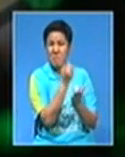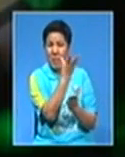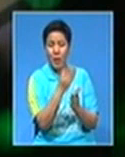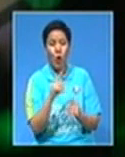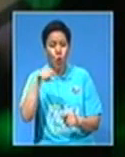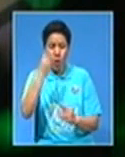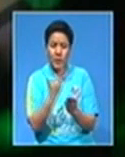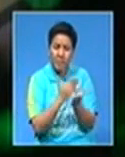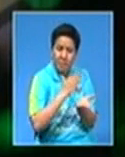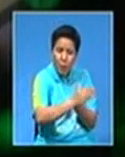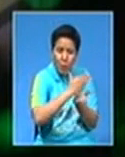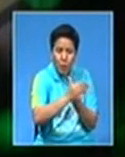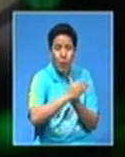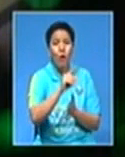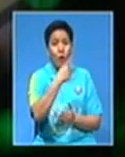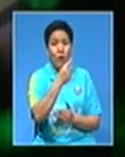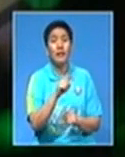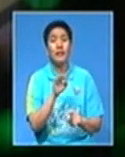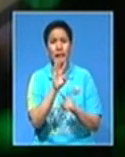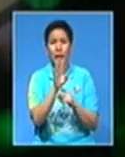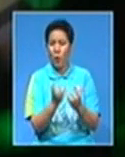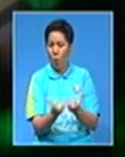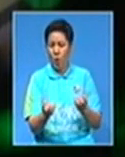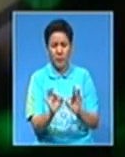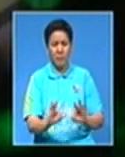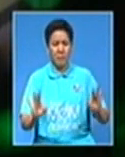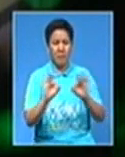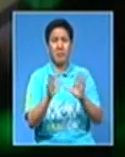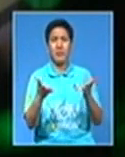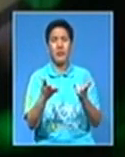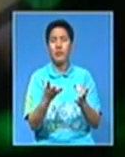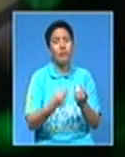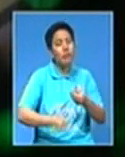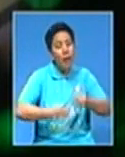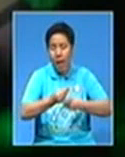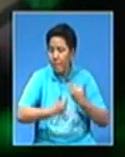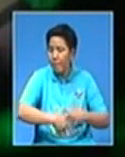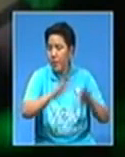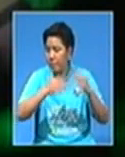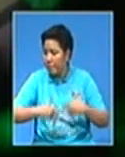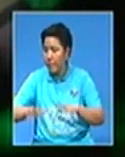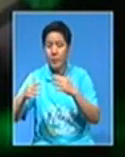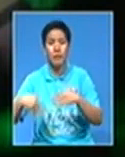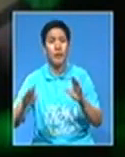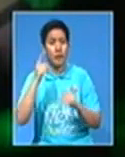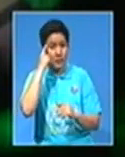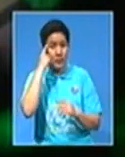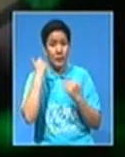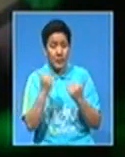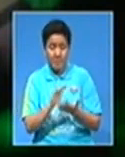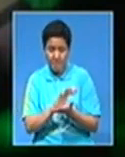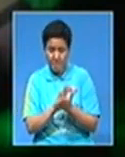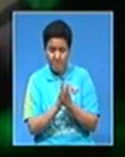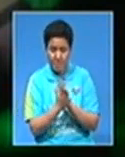าก่อนนะครับ 4. การขายสิ่งที่ไม่จำเป็นออกไปคือการตัดภาระสิ่งที่ไม่จำเป็นรวมถึงการแปล